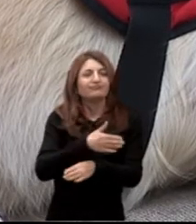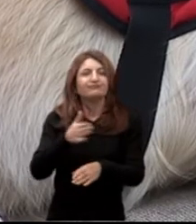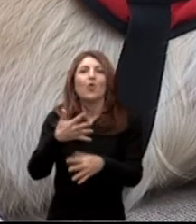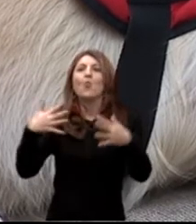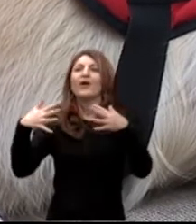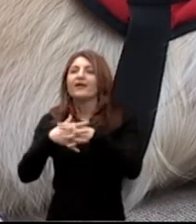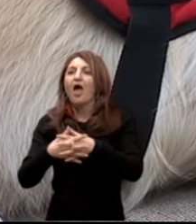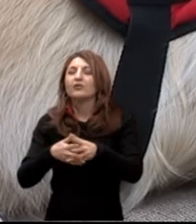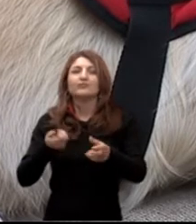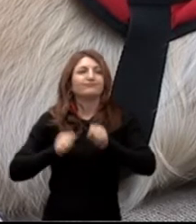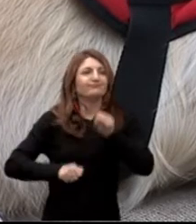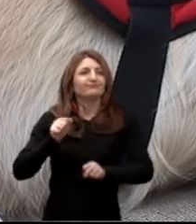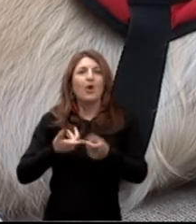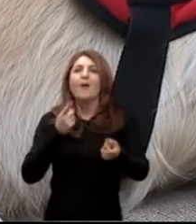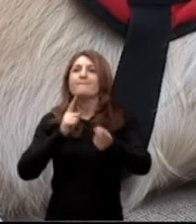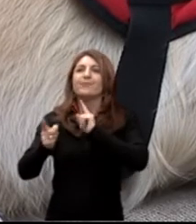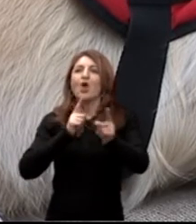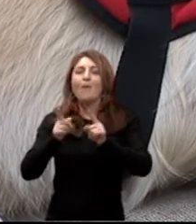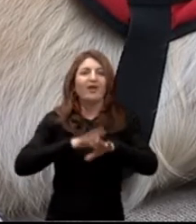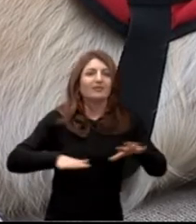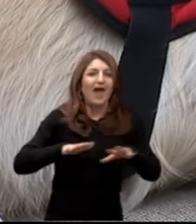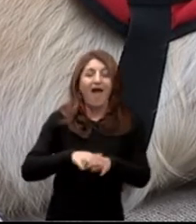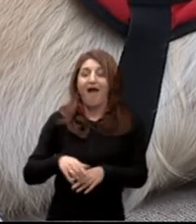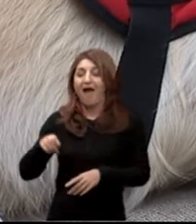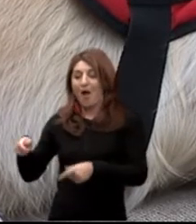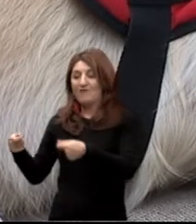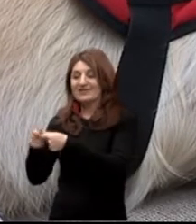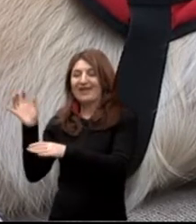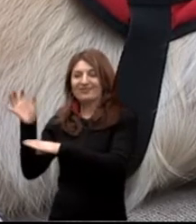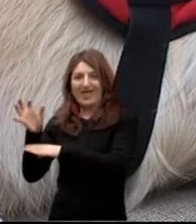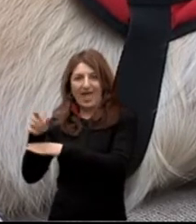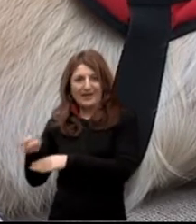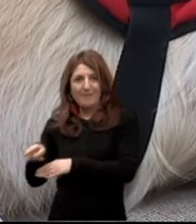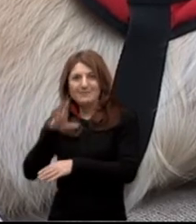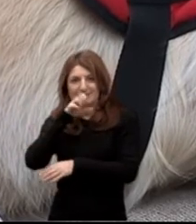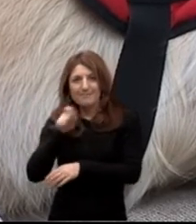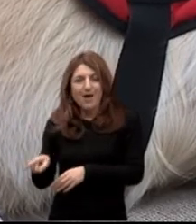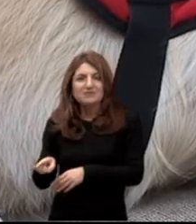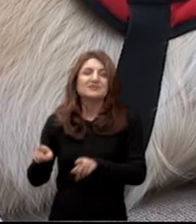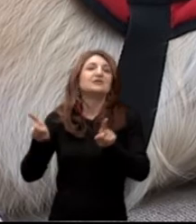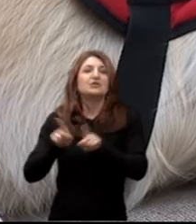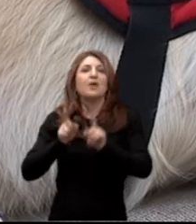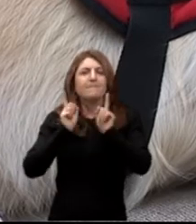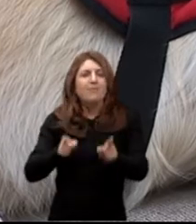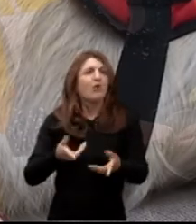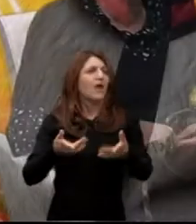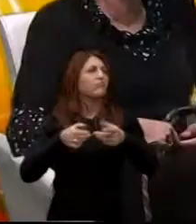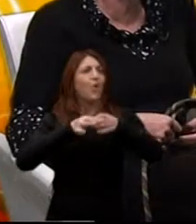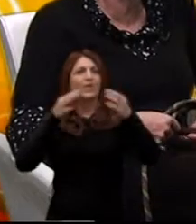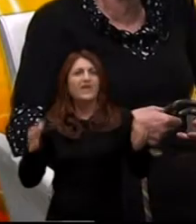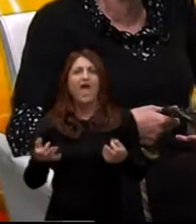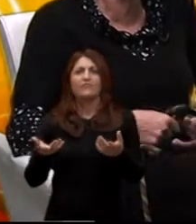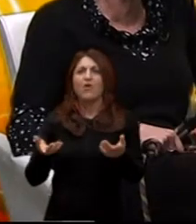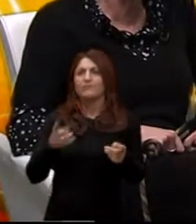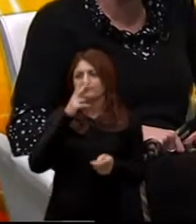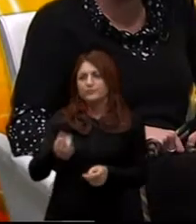u prometu, dok recimo terapijski psi moraju i oni proći taj dio na javnim mjestima, poslušnost